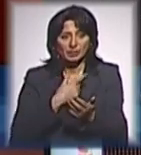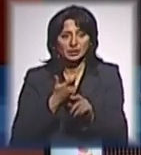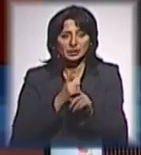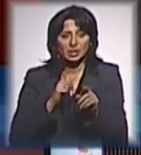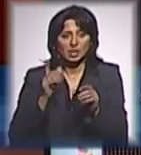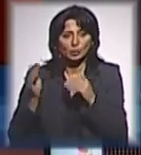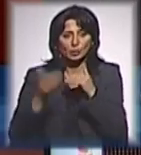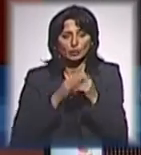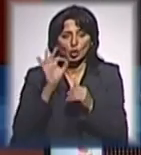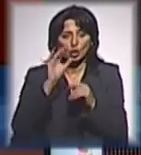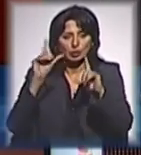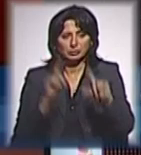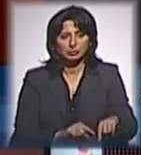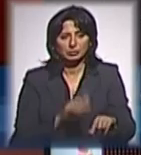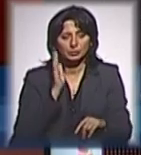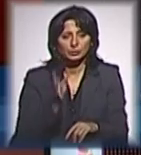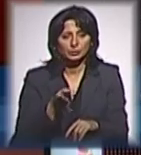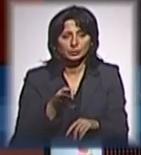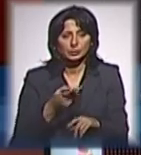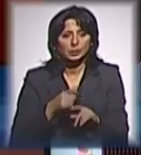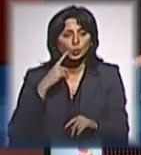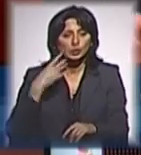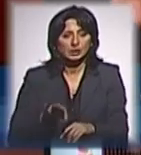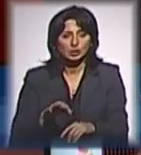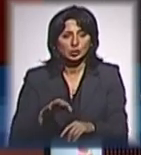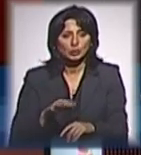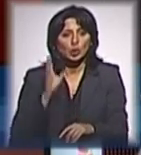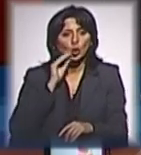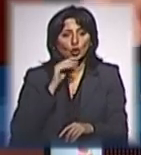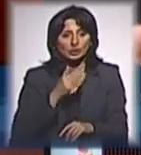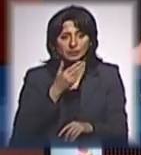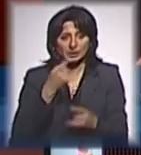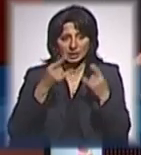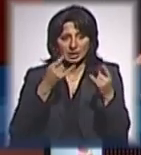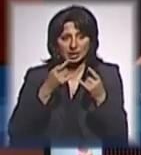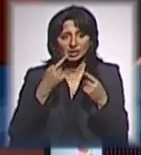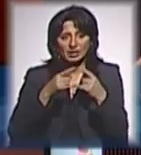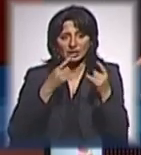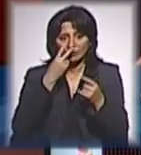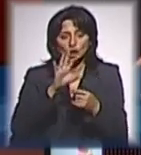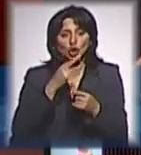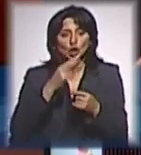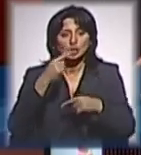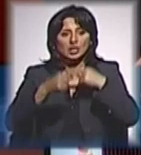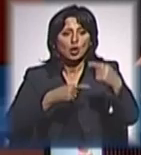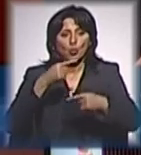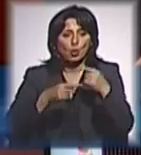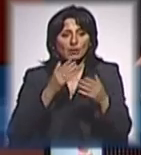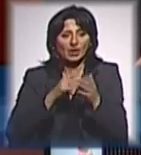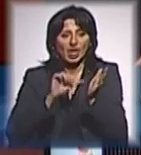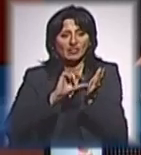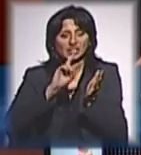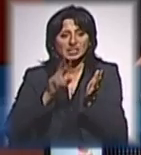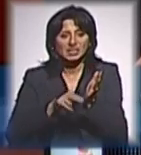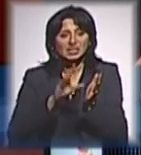ძალიან დაუახლოვდება ნულოვან გრაფას. ეს არის უსინდისობა, როდესაც თქვენ ეთერშიც და სხვა ეთერებშიც გადის სოციალური გოლები, რომ 6